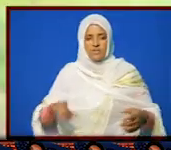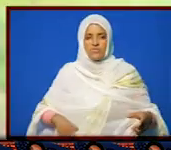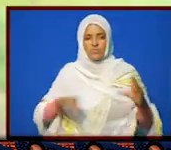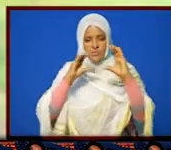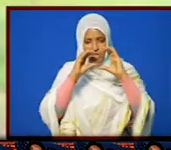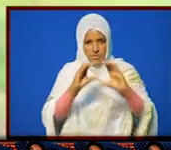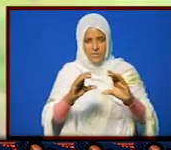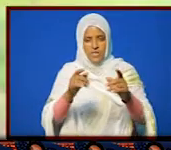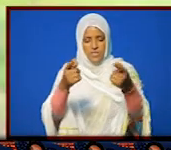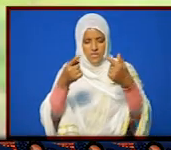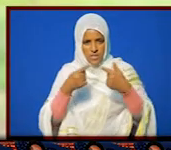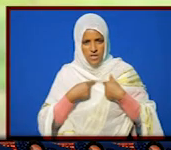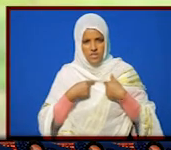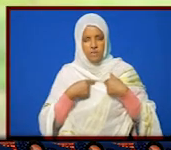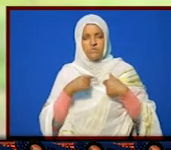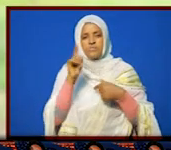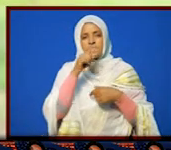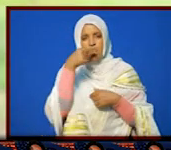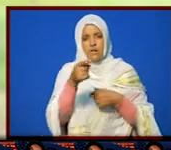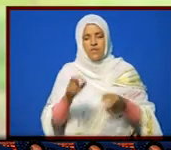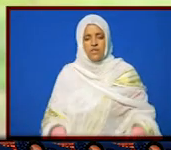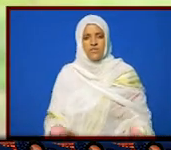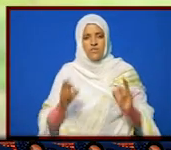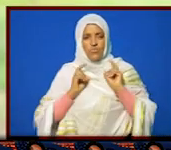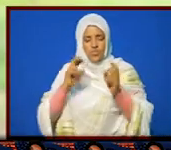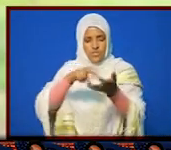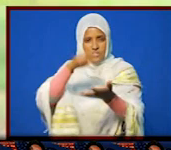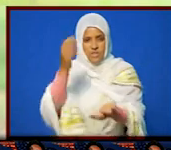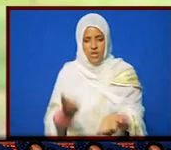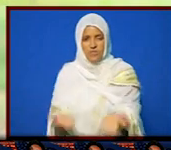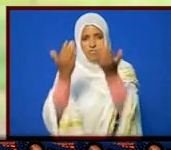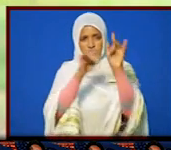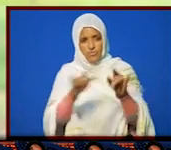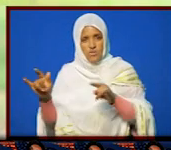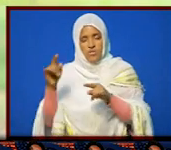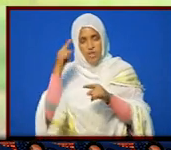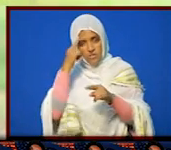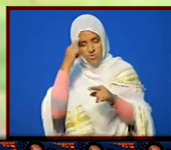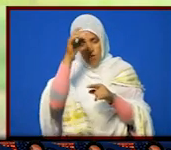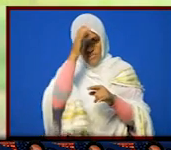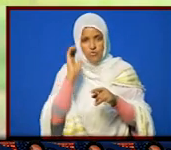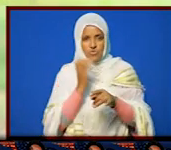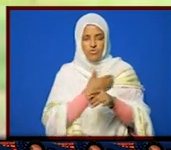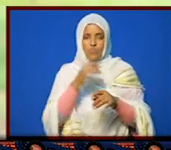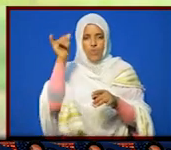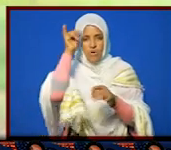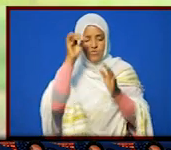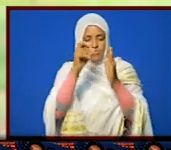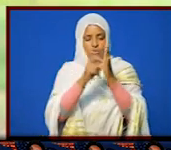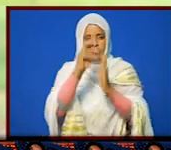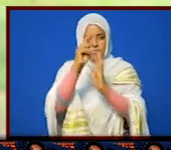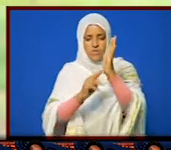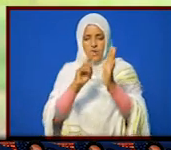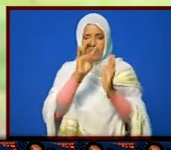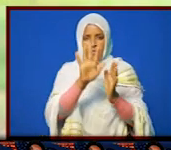ክርስቶስ ሲያስተምረንና ሲነግረን ምንድን ነው ያለ? የህይወት ትንሣኤን ትነሱ ዘንድ ካሰባችሁ አባቶቻችሁ በምድረ በዮሐንስ ወንጌል